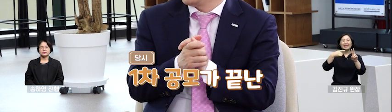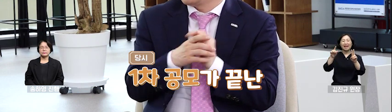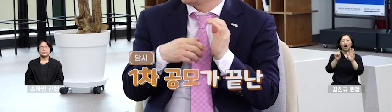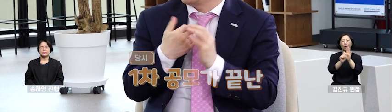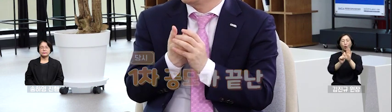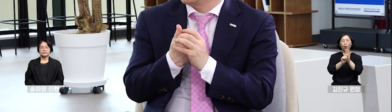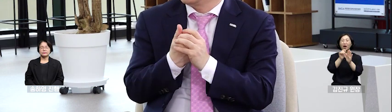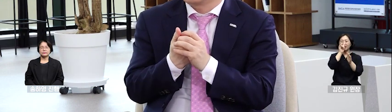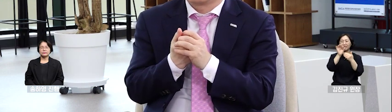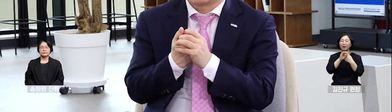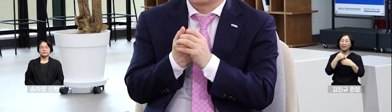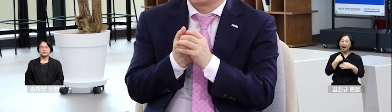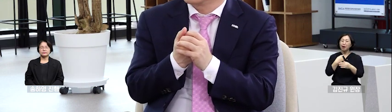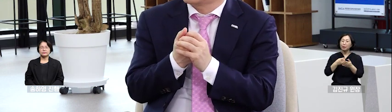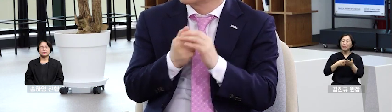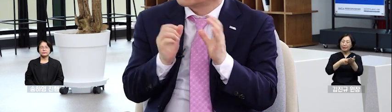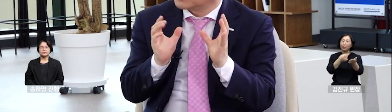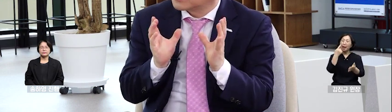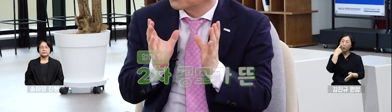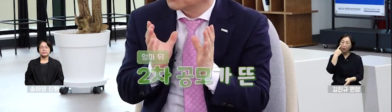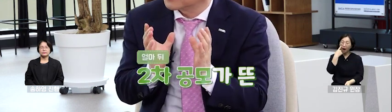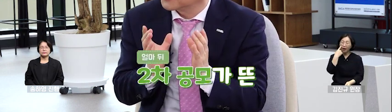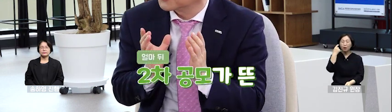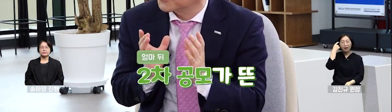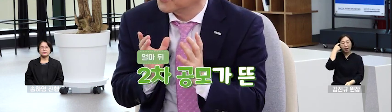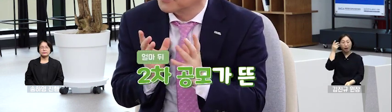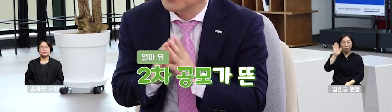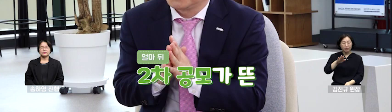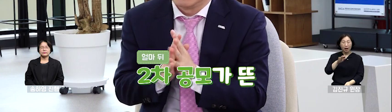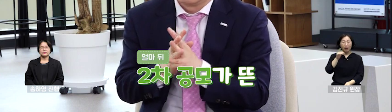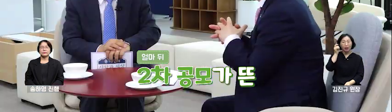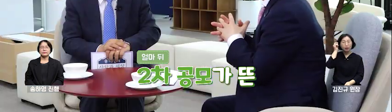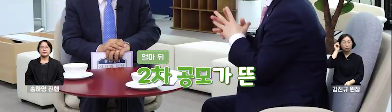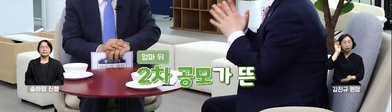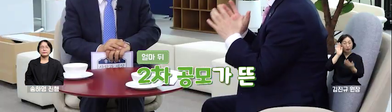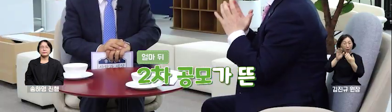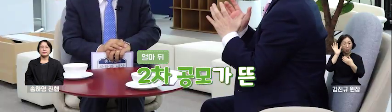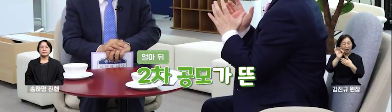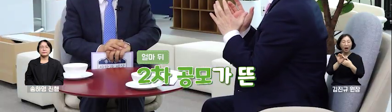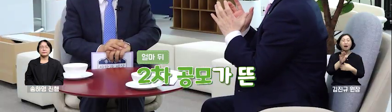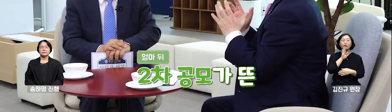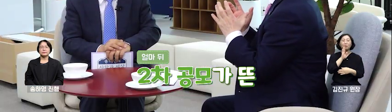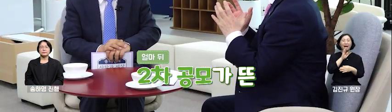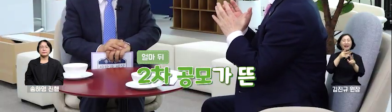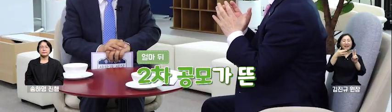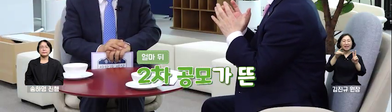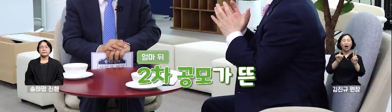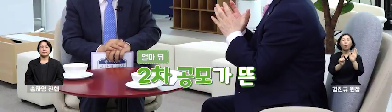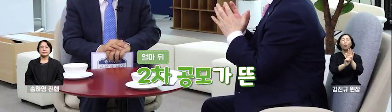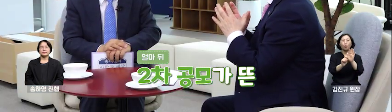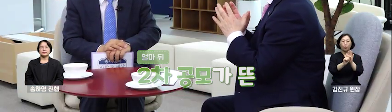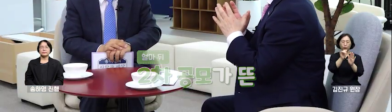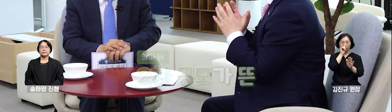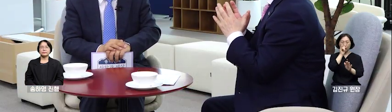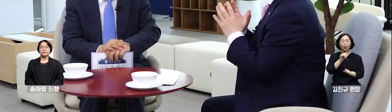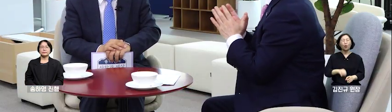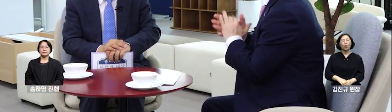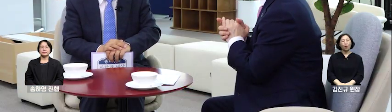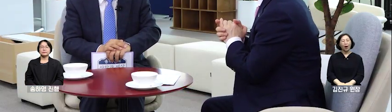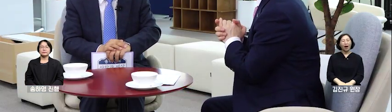되면 내가 한번 지원을 해볼까 그리고 나중에 보니까 정말 2차 본 것 같던 거예요 아 그럼 정말 전문가를 에